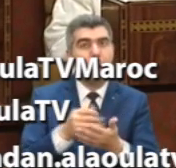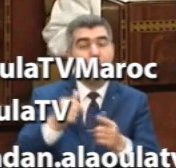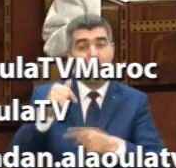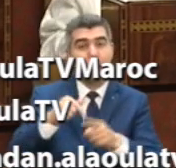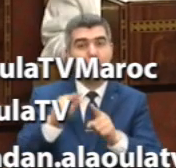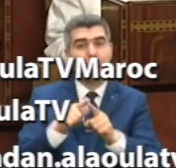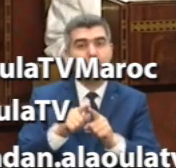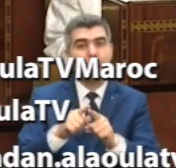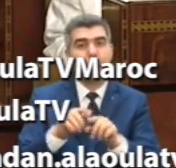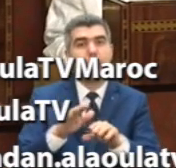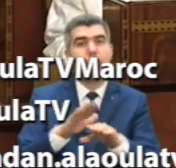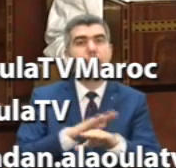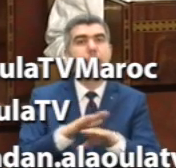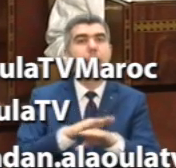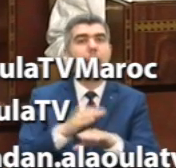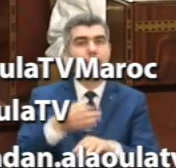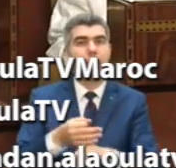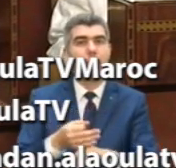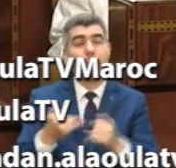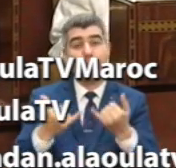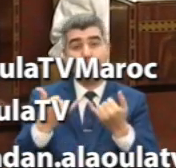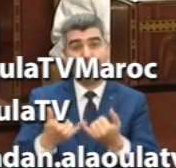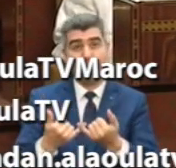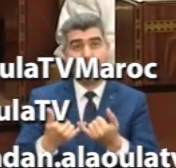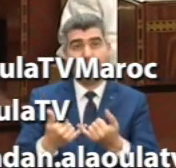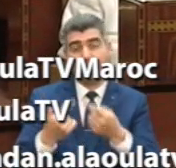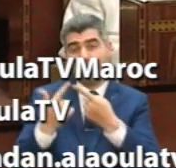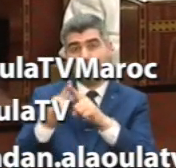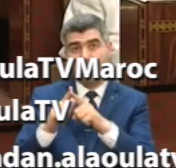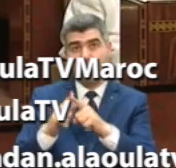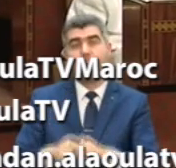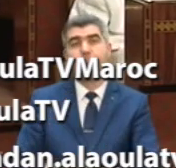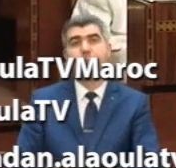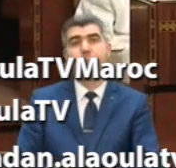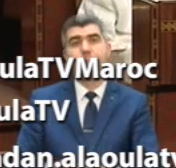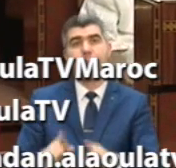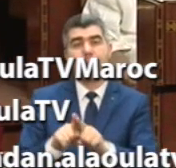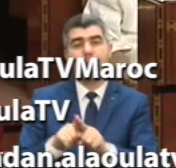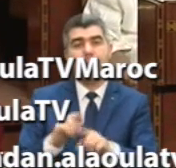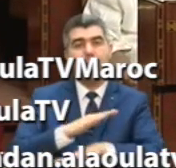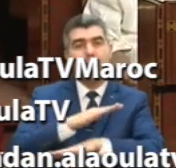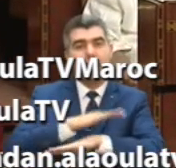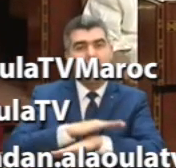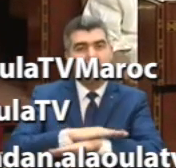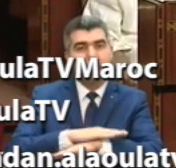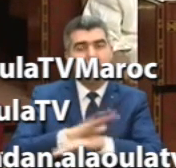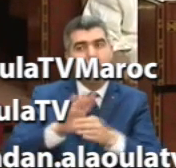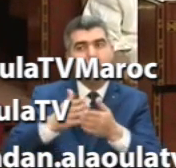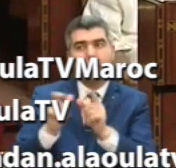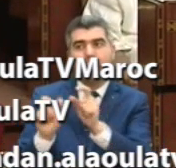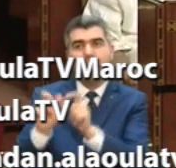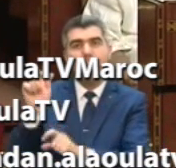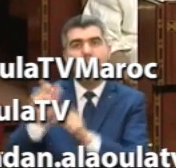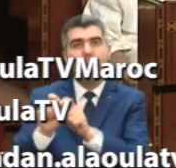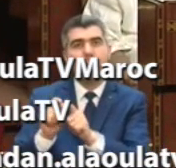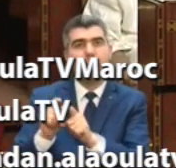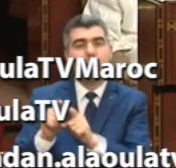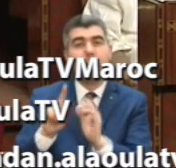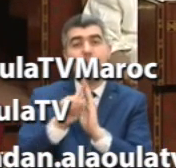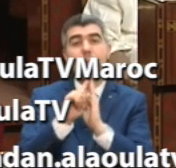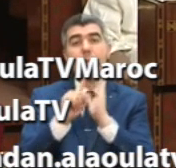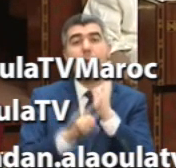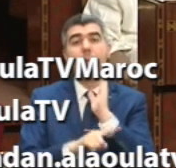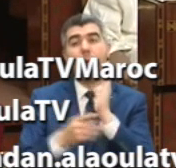السياسة، لأنه اليوم كاين اللي باغي يستولي على القيم وعلى الثوابت ديال المغاربة. ما وقع الأسبوع الماضي